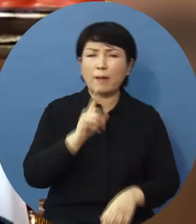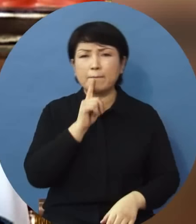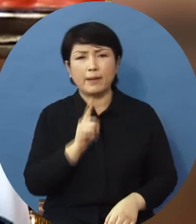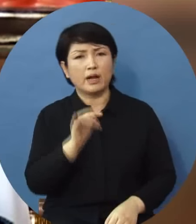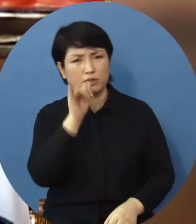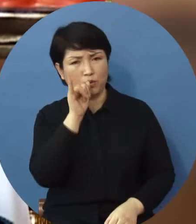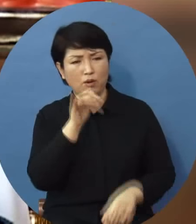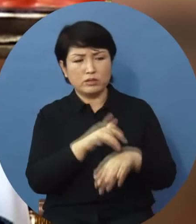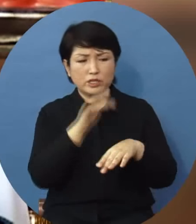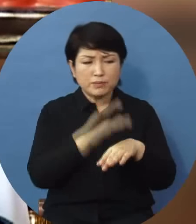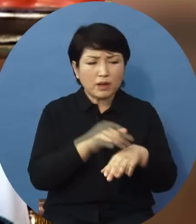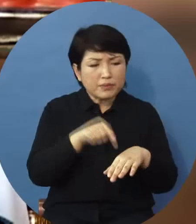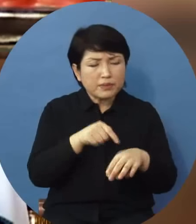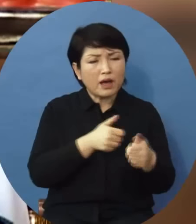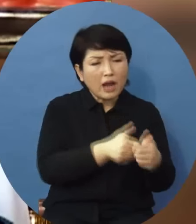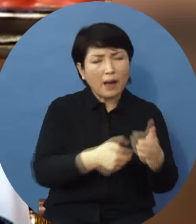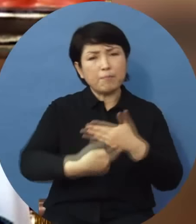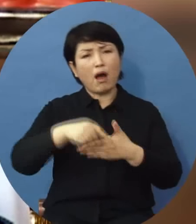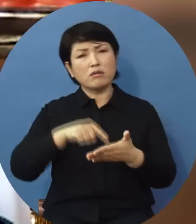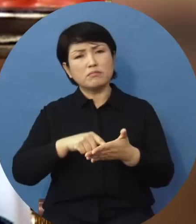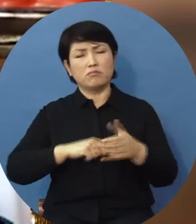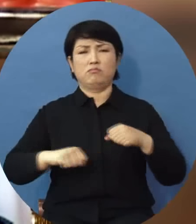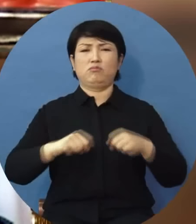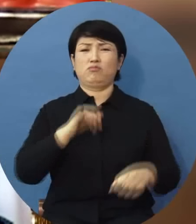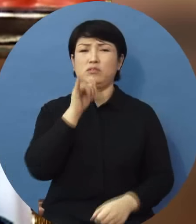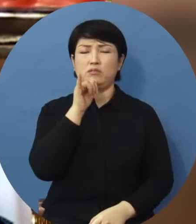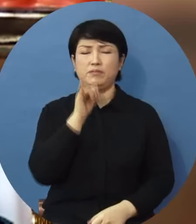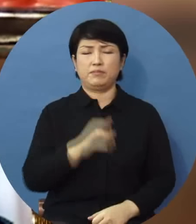되고 습관대로 마음이 움직인다.